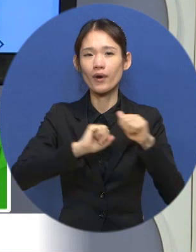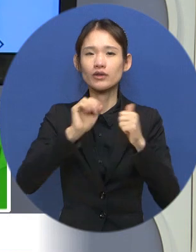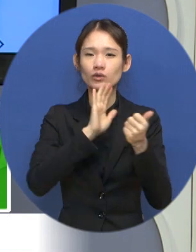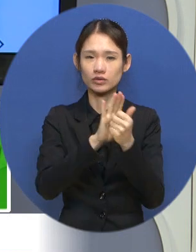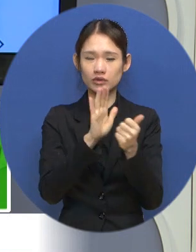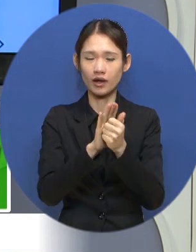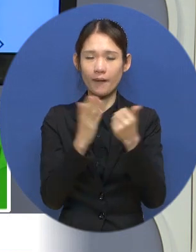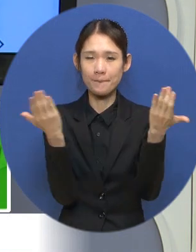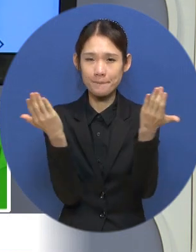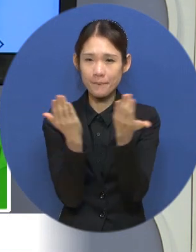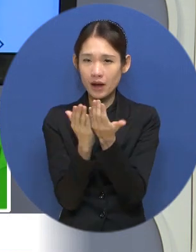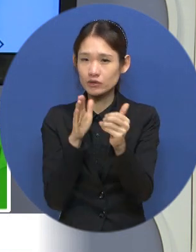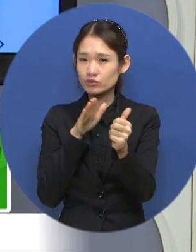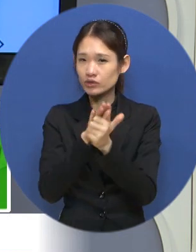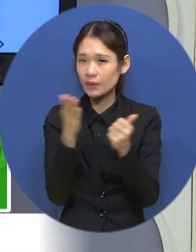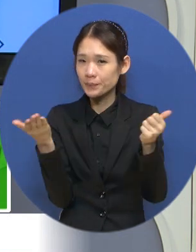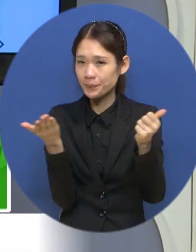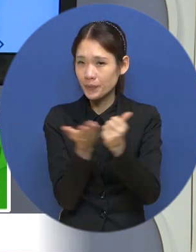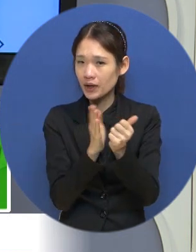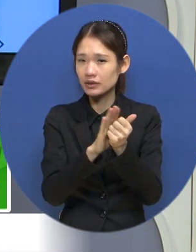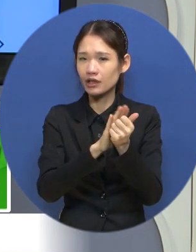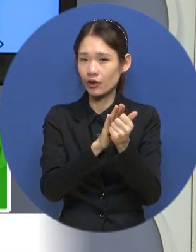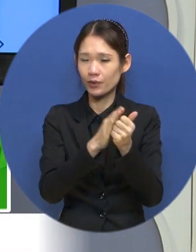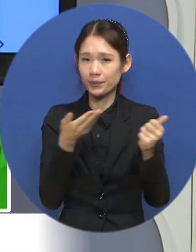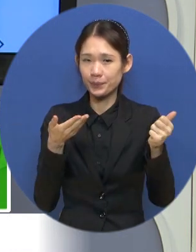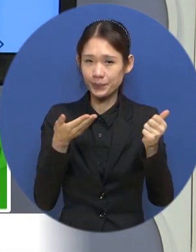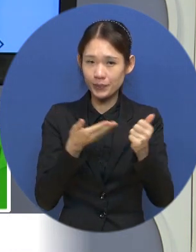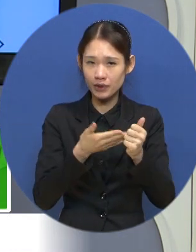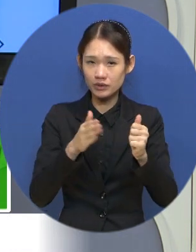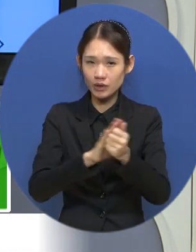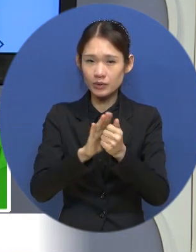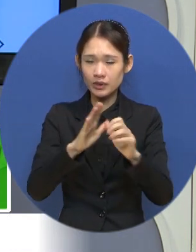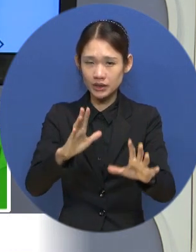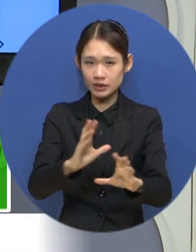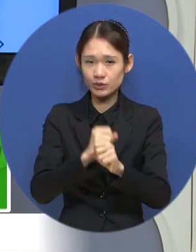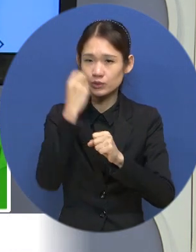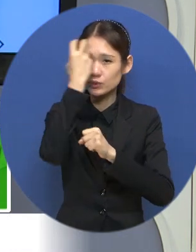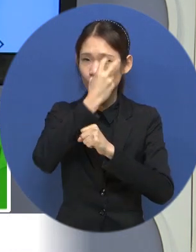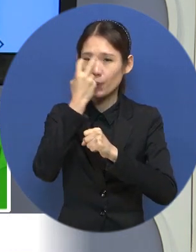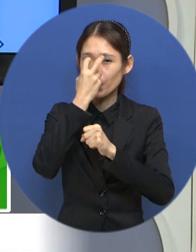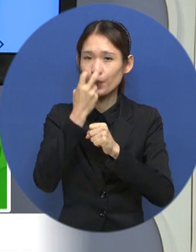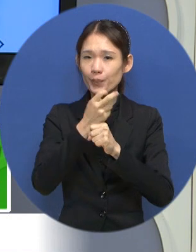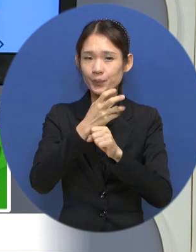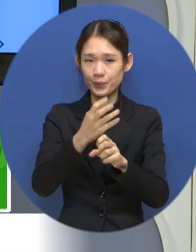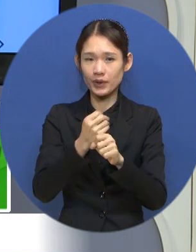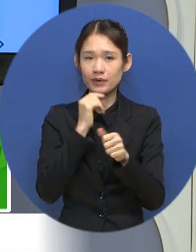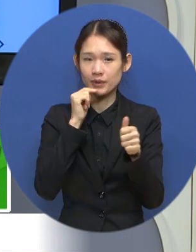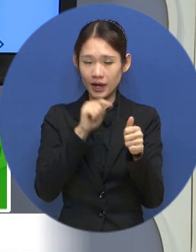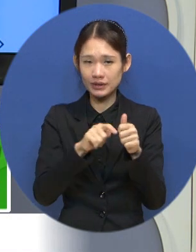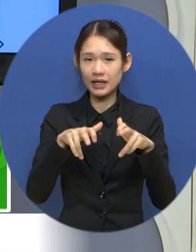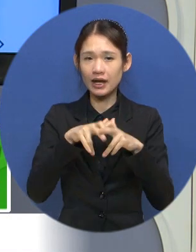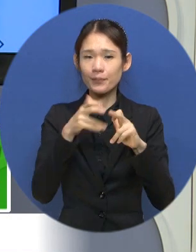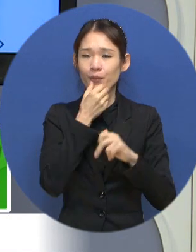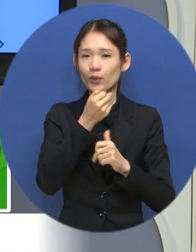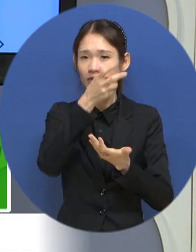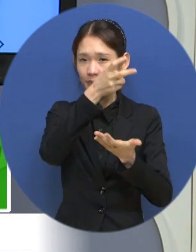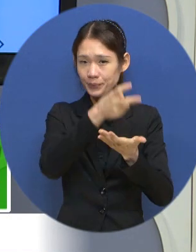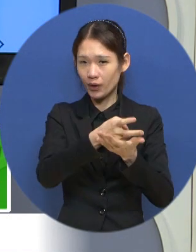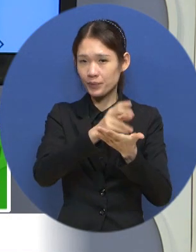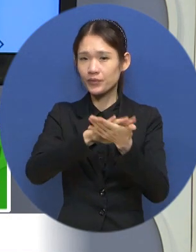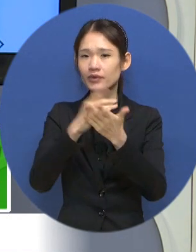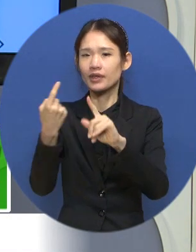맞춤형 서비스 제공을 위해 서비스 지원 종합 조사를 실시하도록 한 장애인 복지 법 등의 개정에 따른